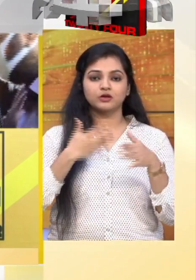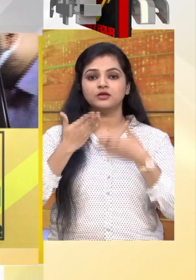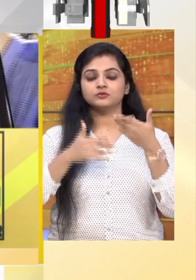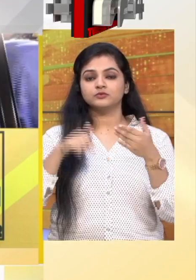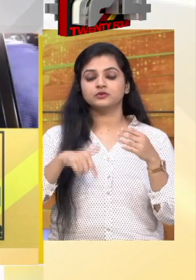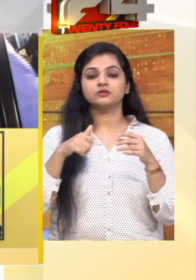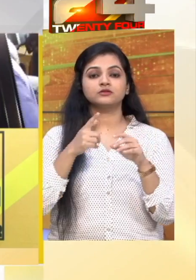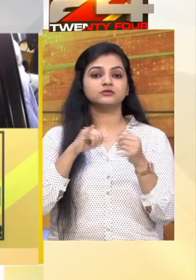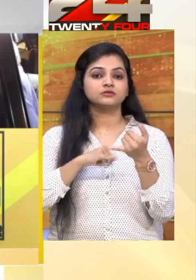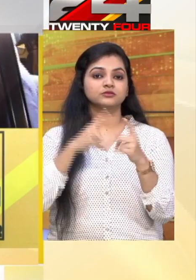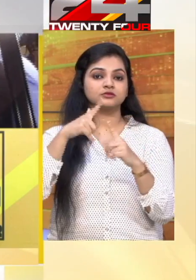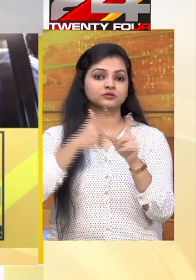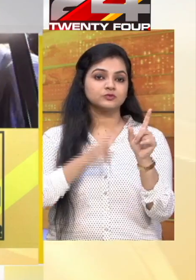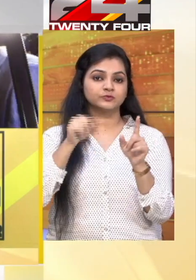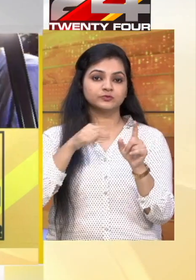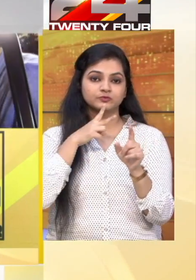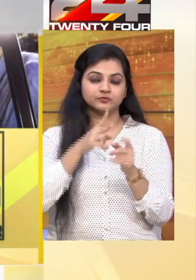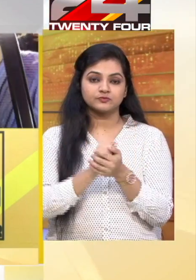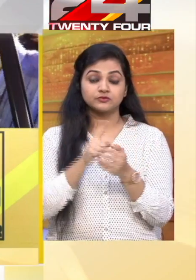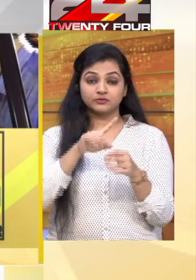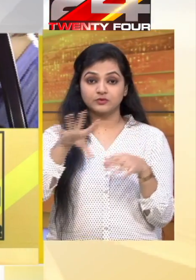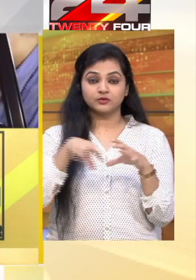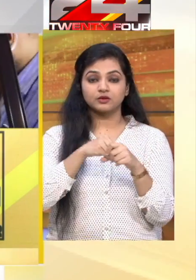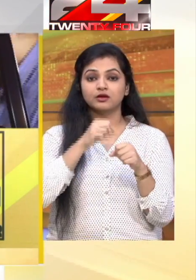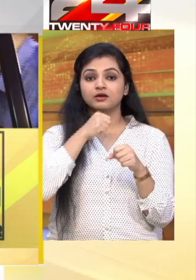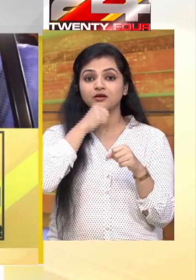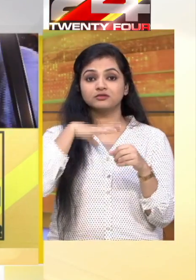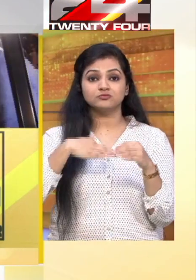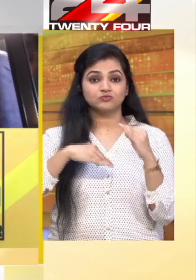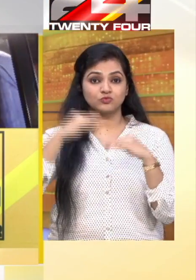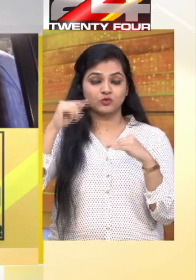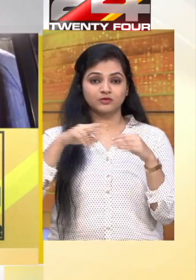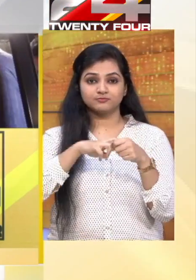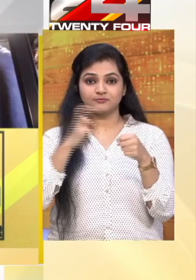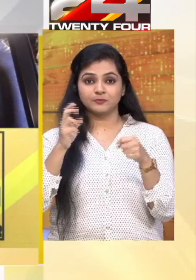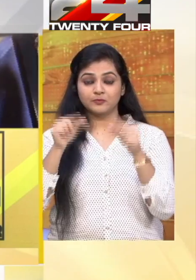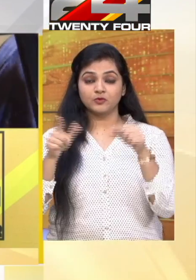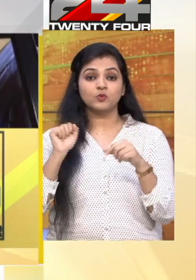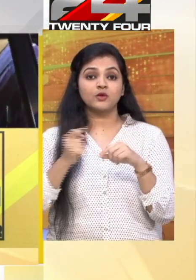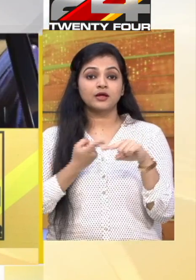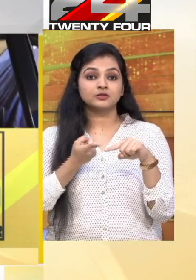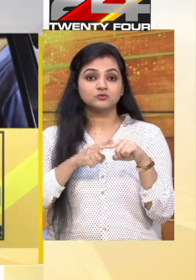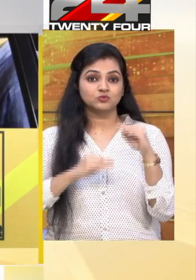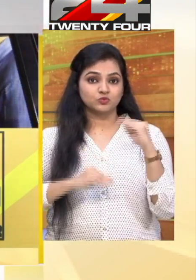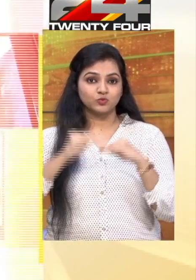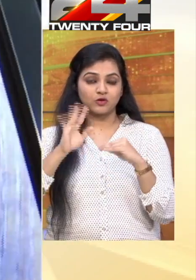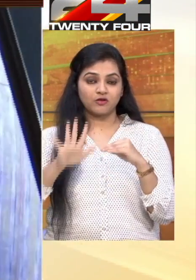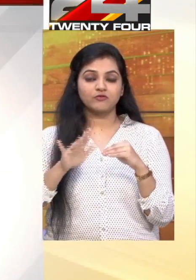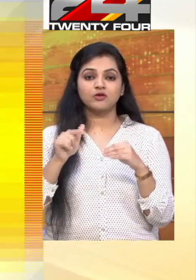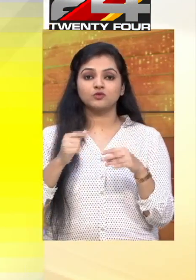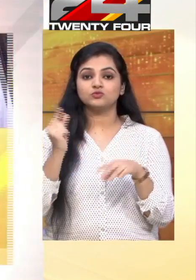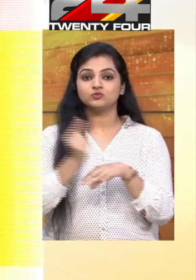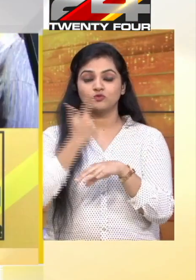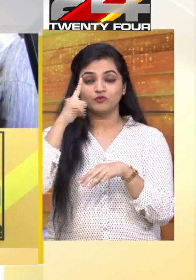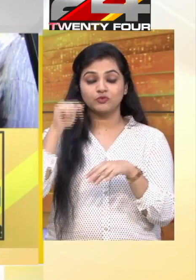ജനറൽ സെക്രട്ടറി സീതാറാം യെച്ചൂരി വ്യക്തമാക്കിയിട്ടുണ്ട്. ഇതോടൊപ്പം തന്നെ വിരമിക്കുന്ന നേതാക്കളുടെ അനുഭവ പരിചയം പാർട്ടിക്ക് ഉപയോഗപ്പെടുത്തുന്നതിനായി